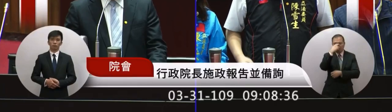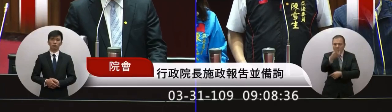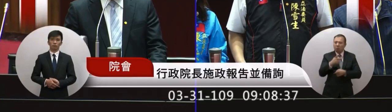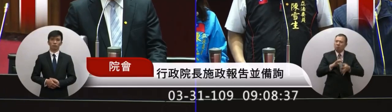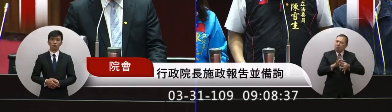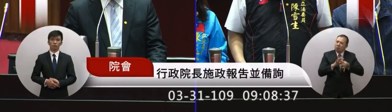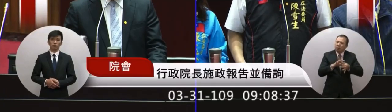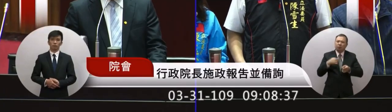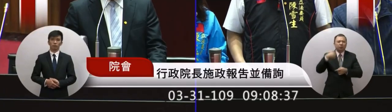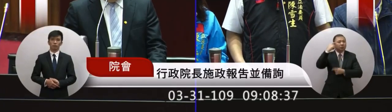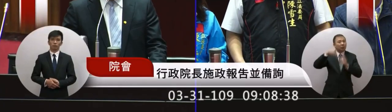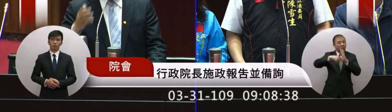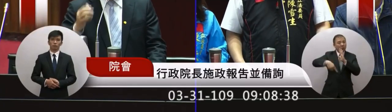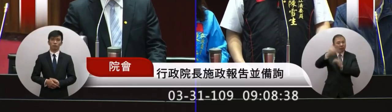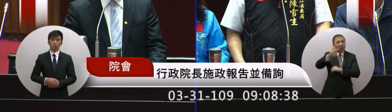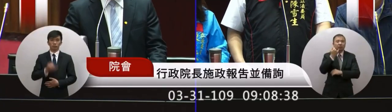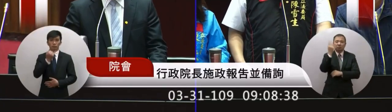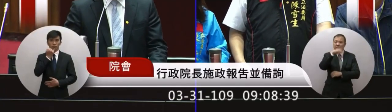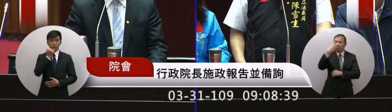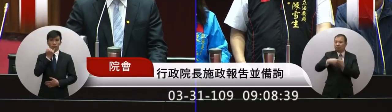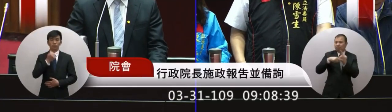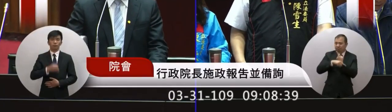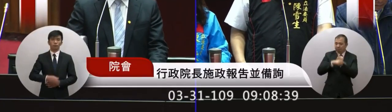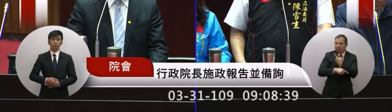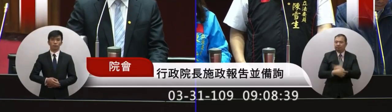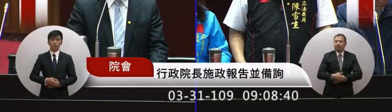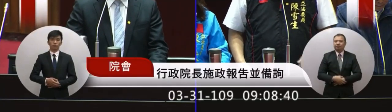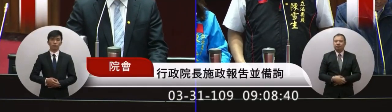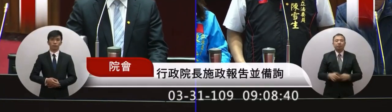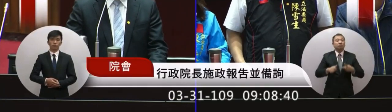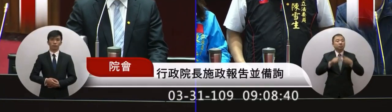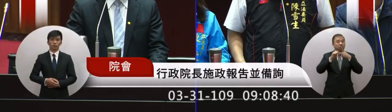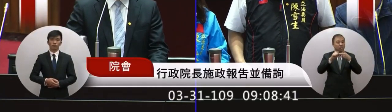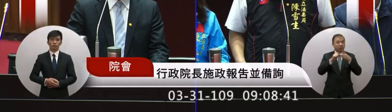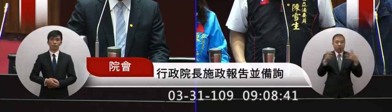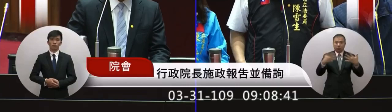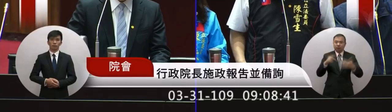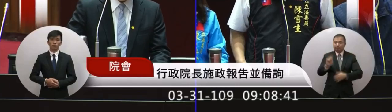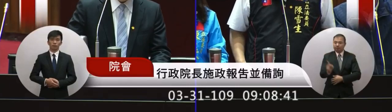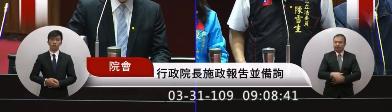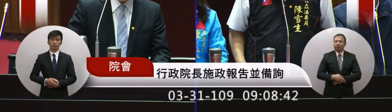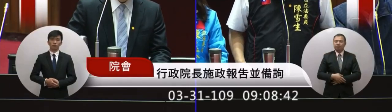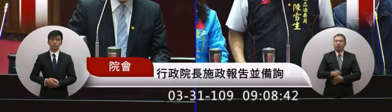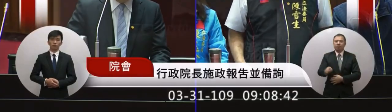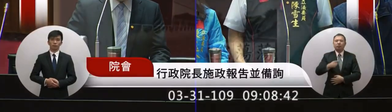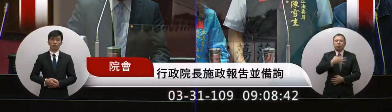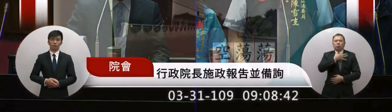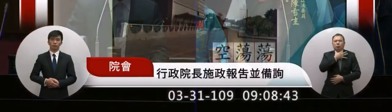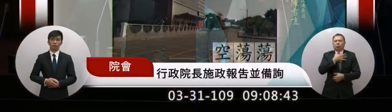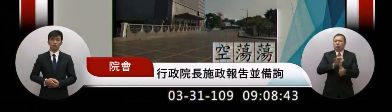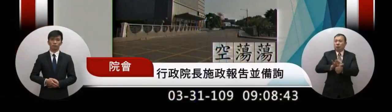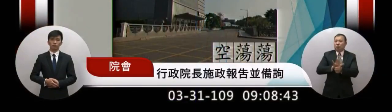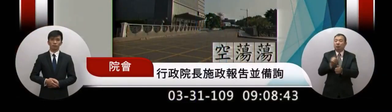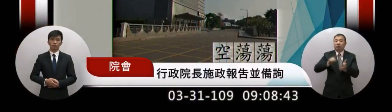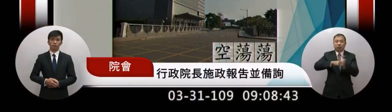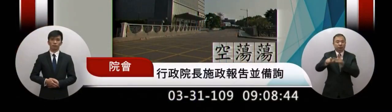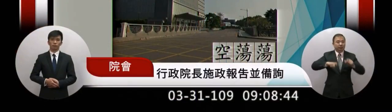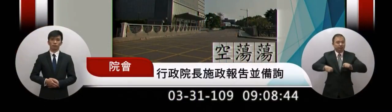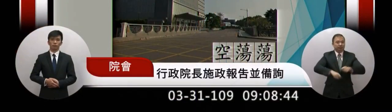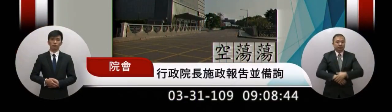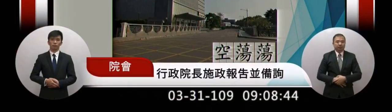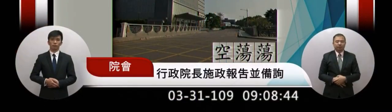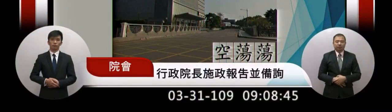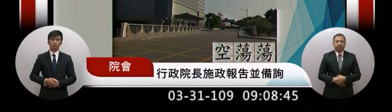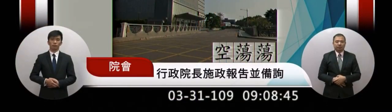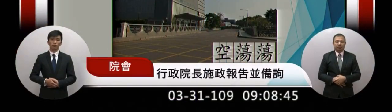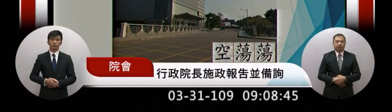还是再研究一下，可以吗？ 可以。 好，那么我们第二个题目就谈到这个纾困专案了，这一次大院送